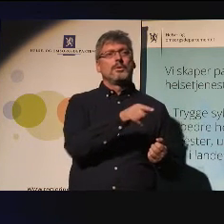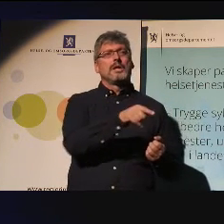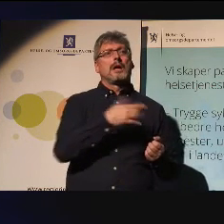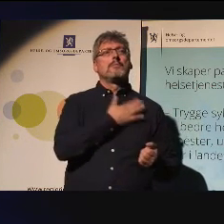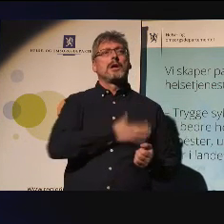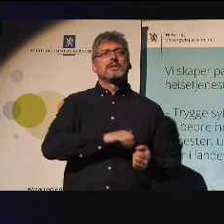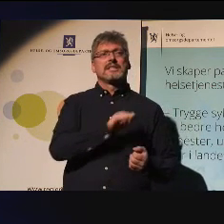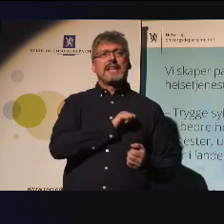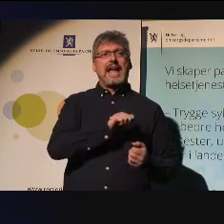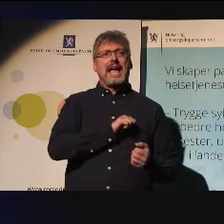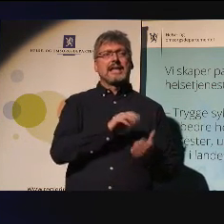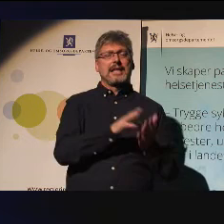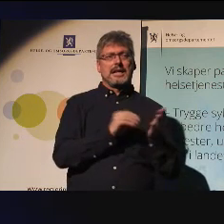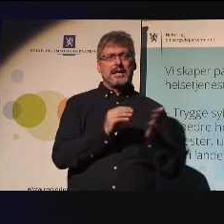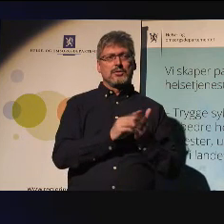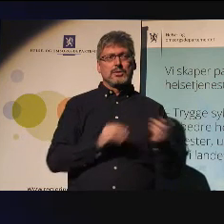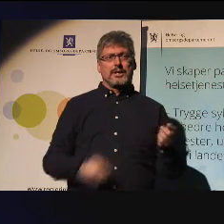ressurser.